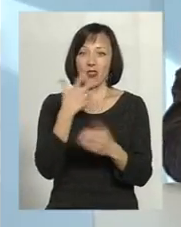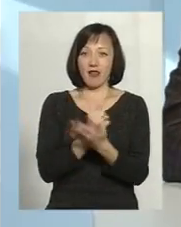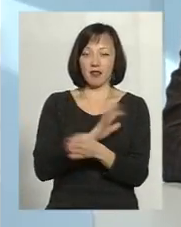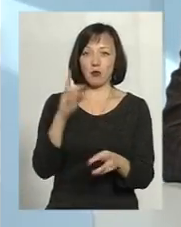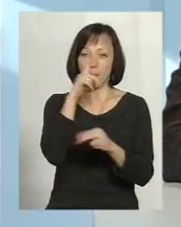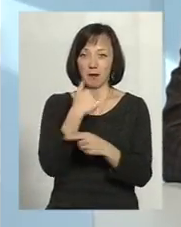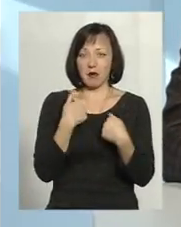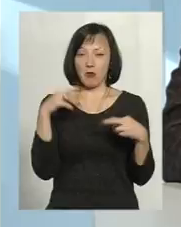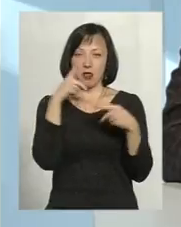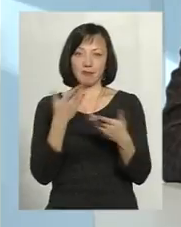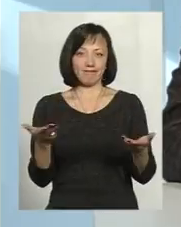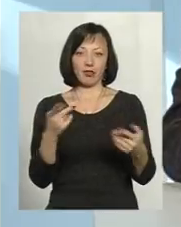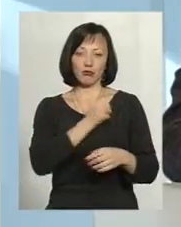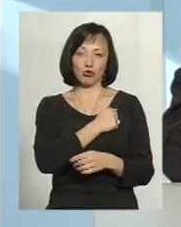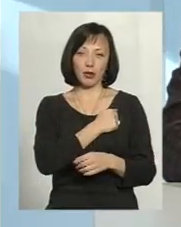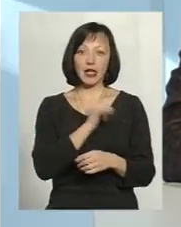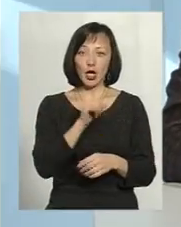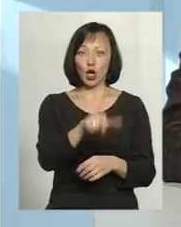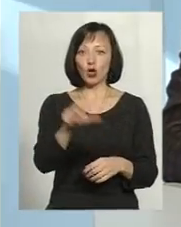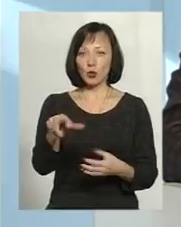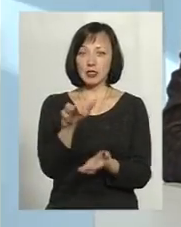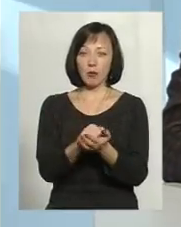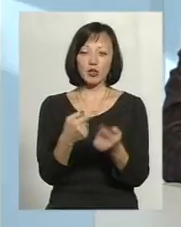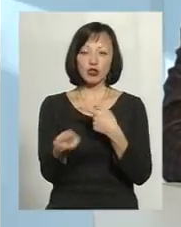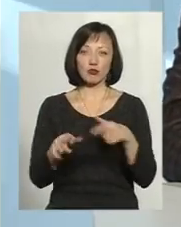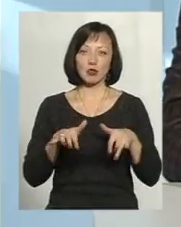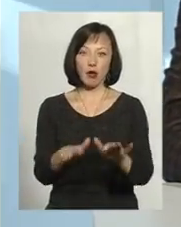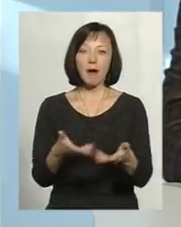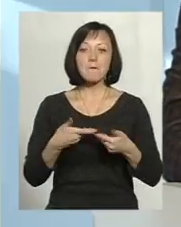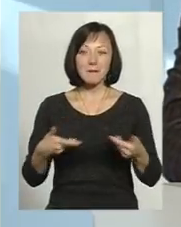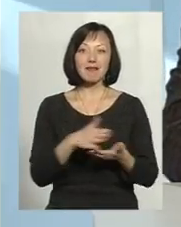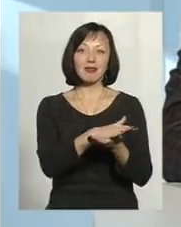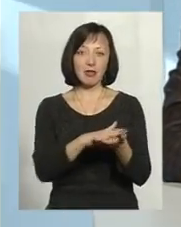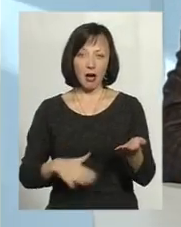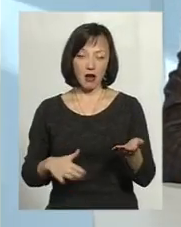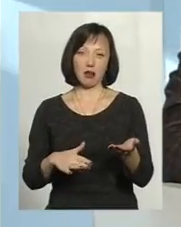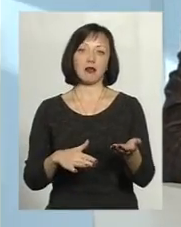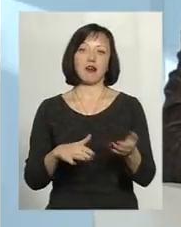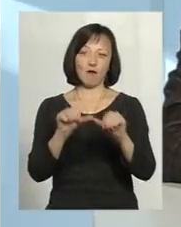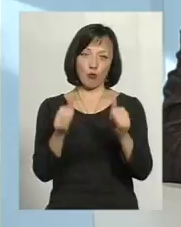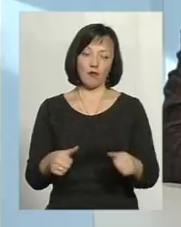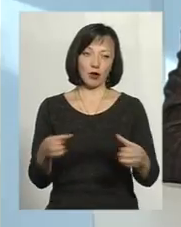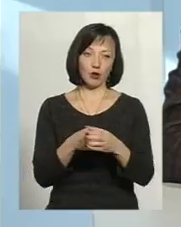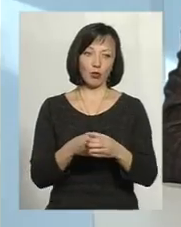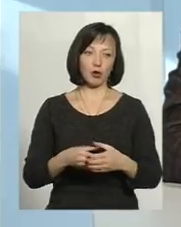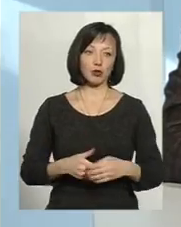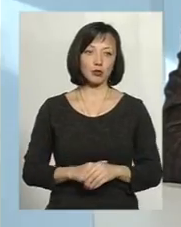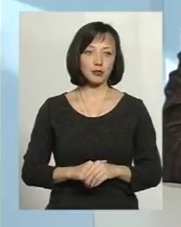він помолився, ми помолились, на жаль. Ну і люди займаються іншими справами. Ми і далі продовжуємо формувати команду.